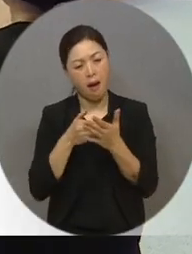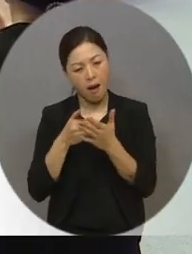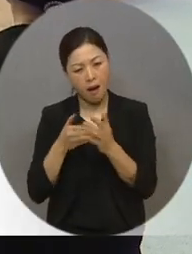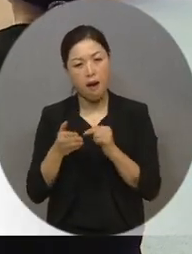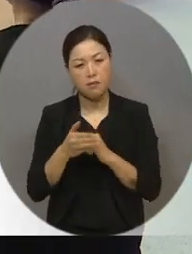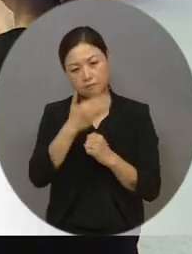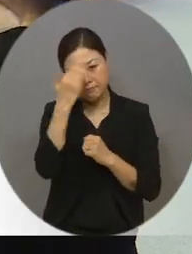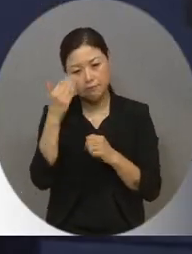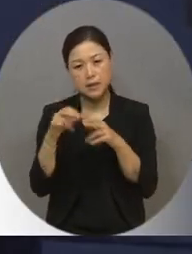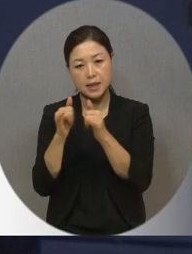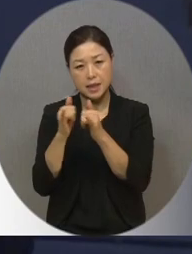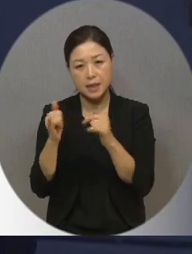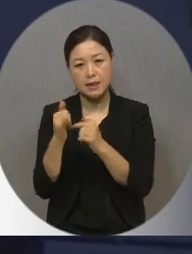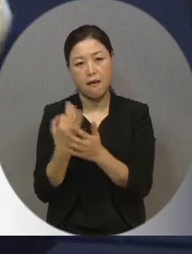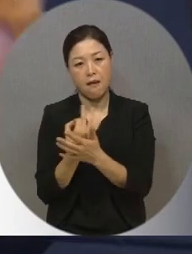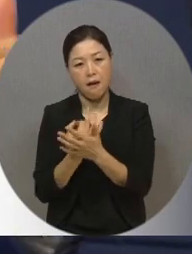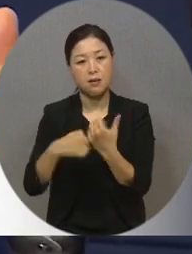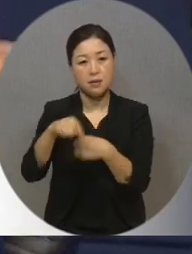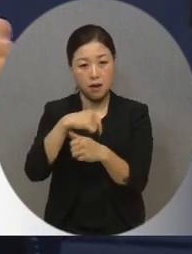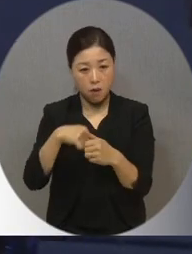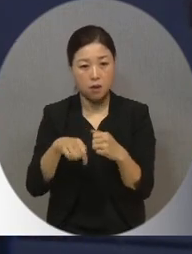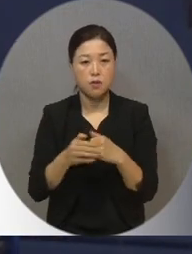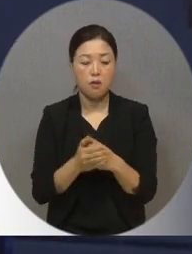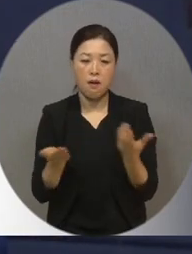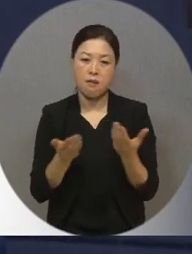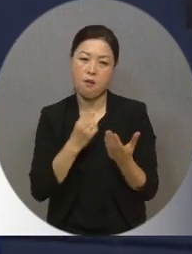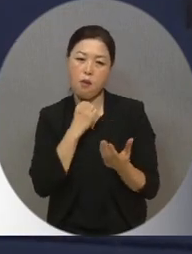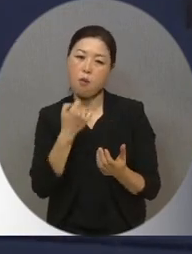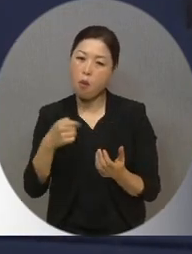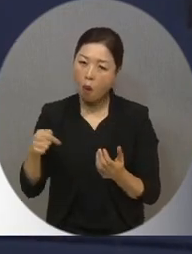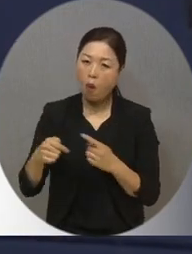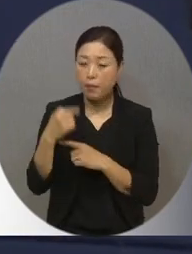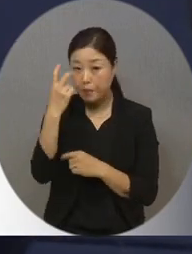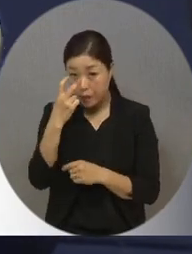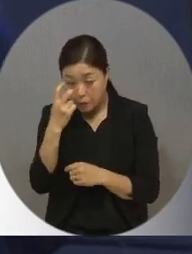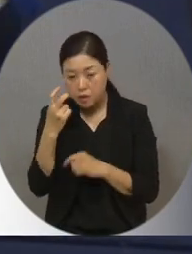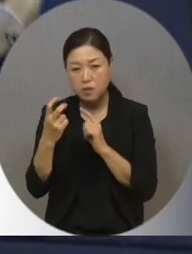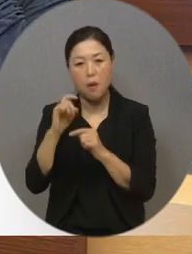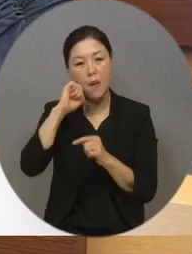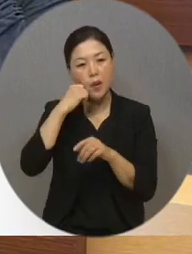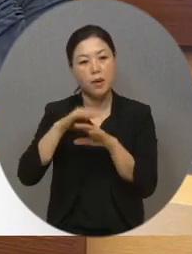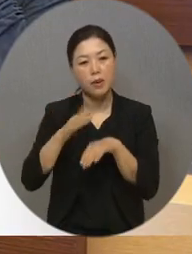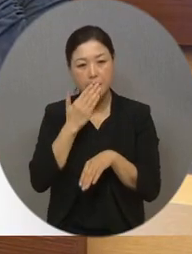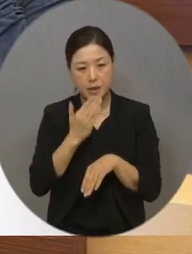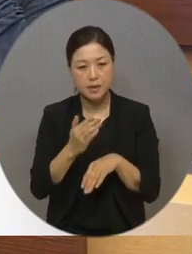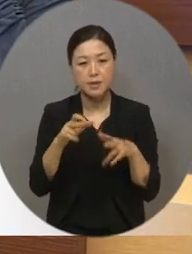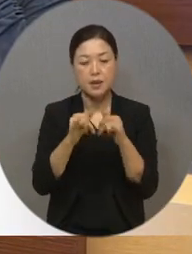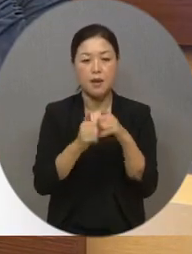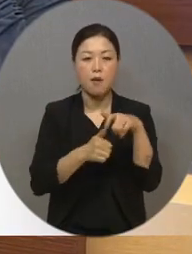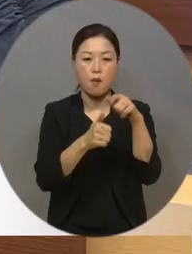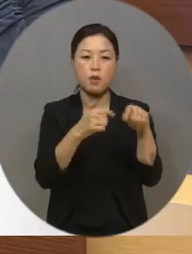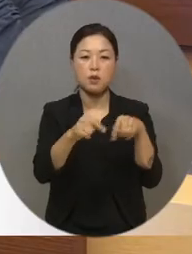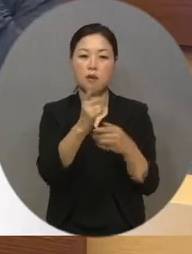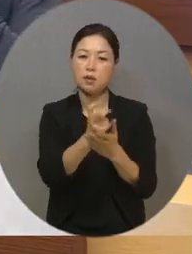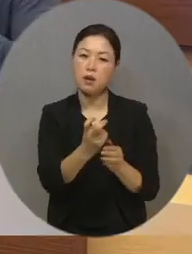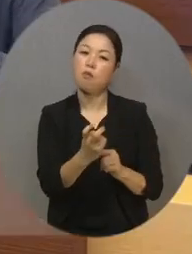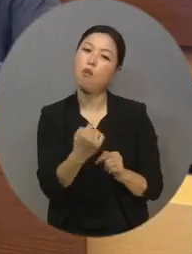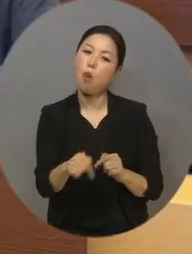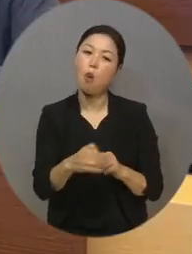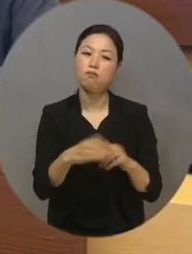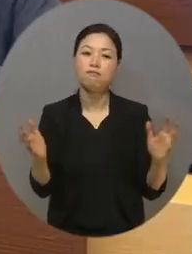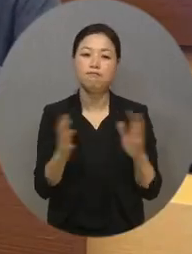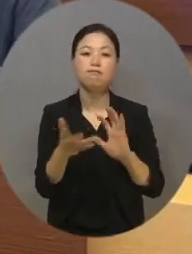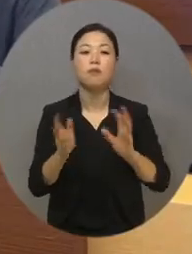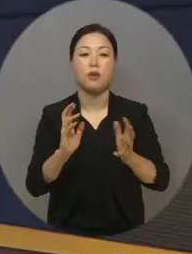청년 장애인의 경제활동 실태와 취업 욕구를 살펴보고 이러한 어려움을 해소할 수 있는 장애인 고용 정책이